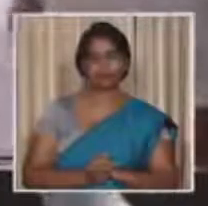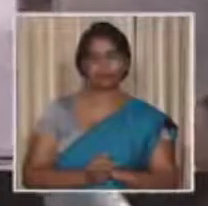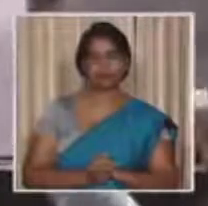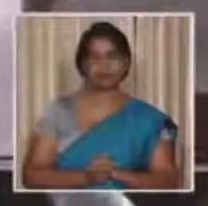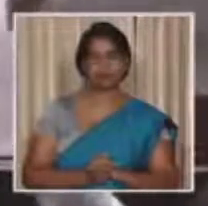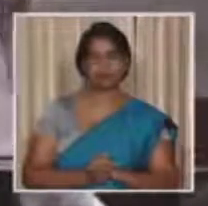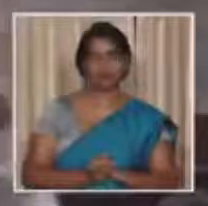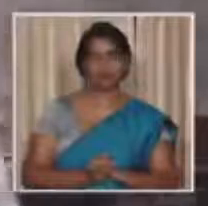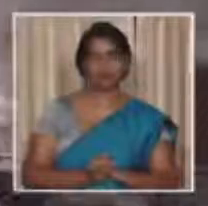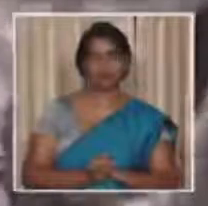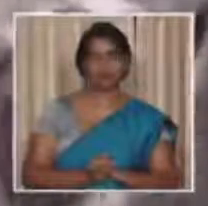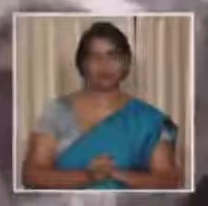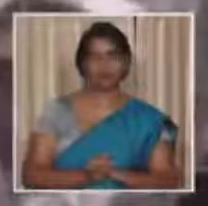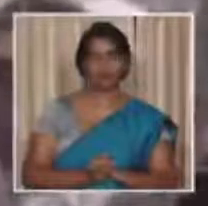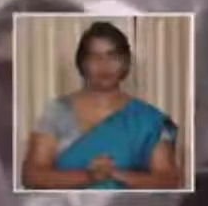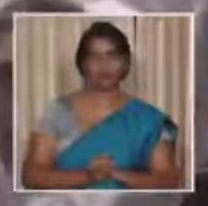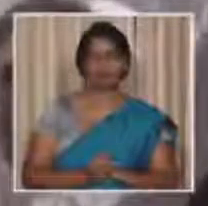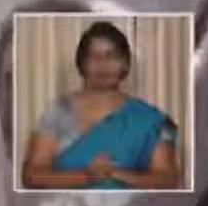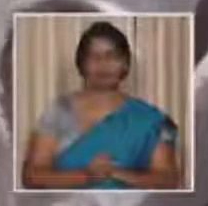බෙදීමක් ඉල්ලනවා බෙදීමක්